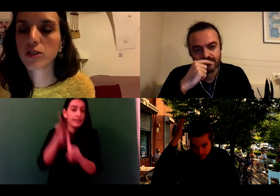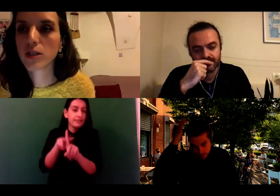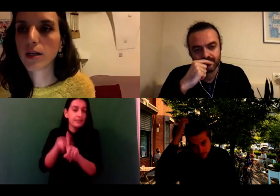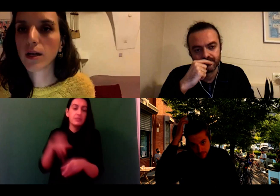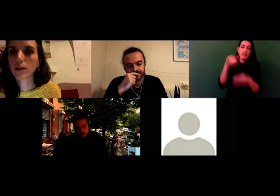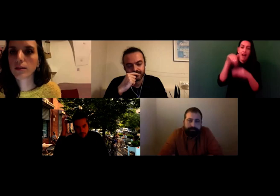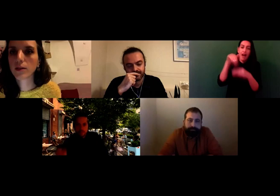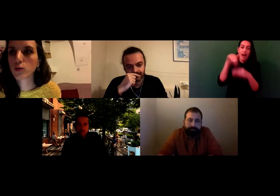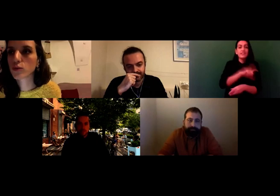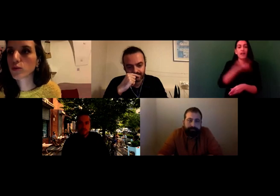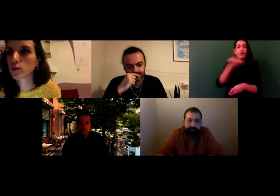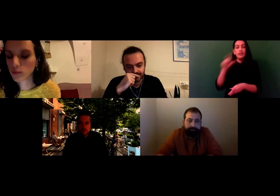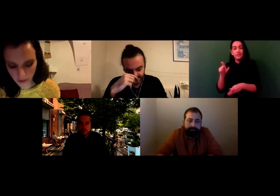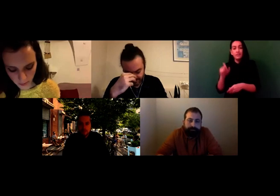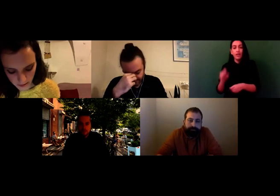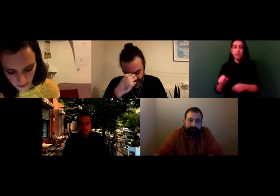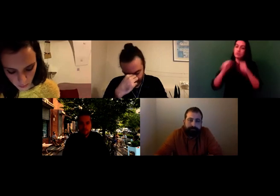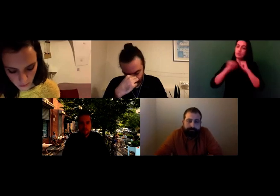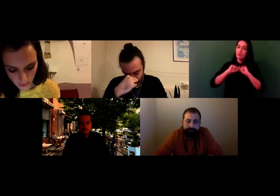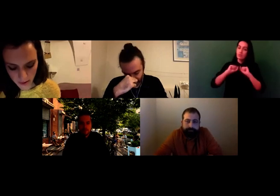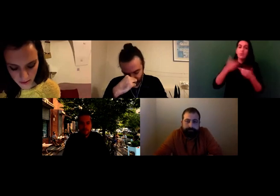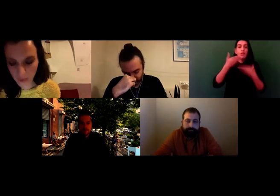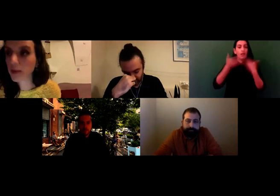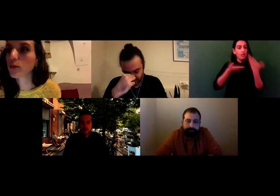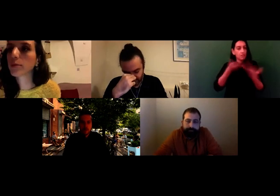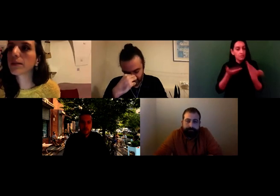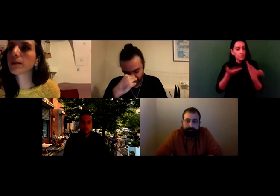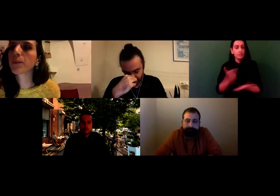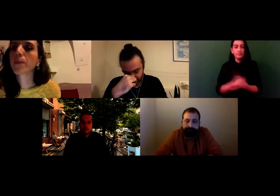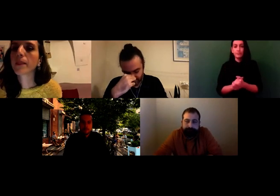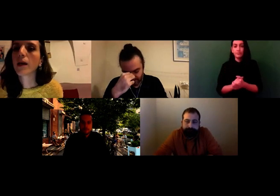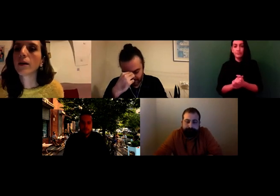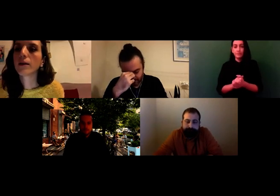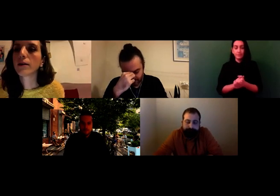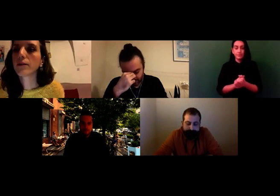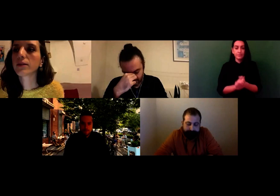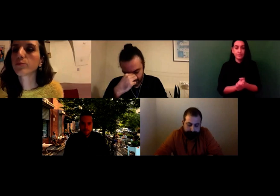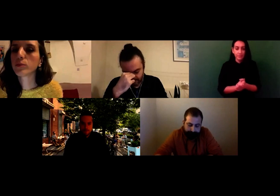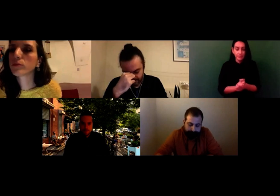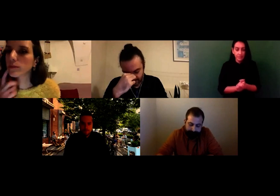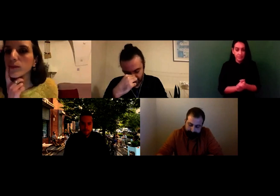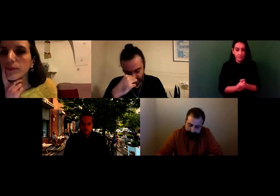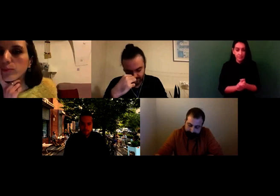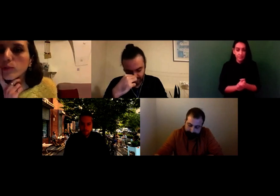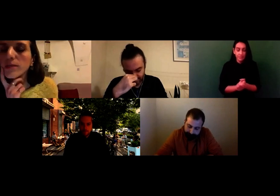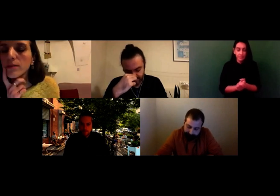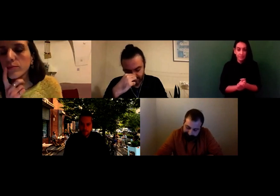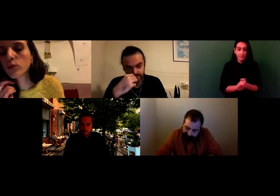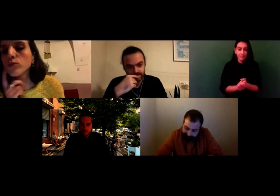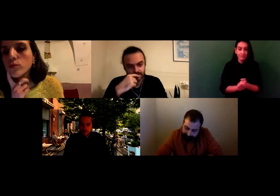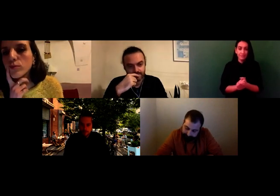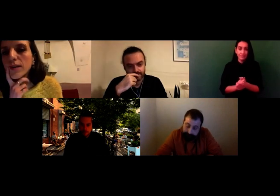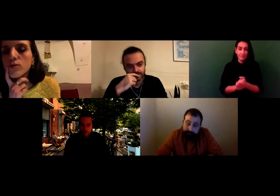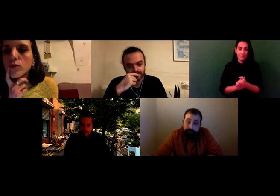yaptıkları çalıştaylarla daha çok yürüttüğünden bahsetti. Bundan bahsetmek iyi olabilir. Evet, bu şimdi buradan,